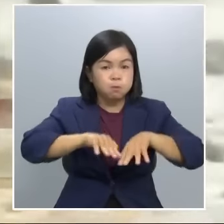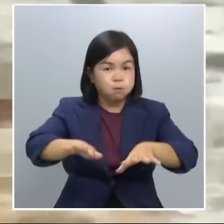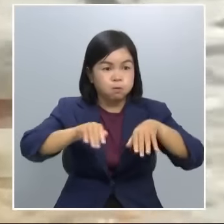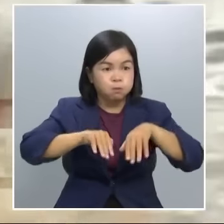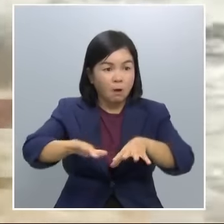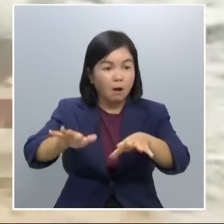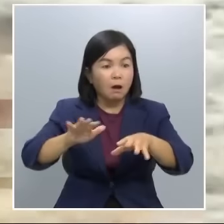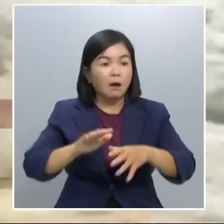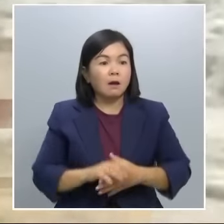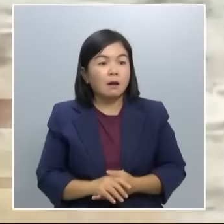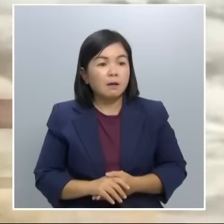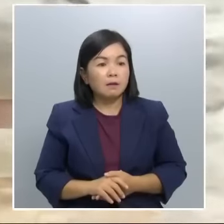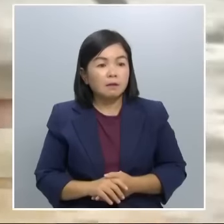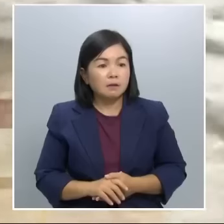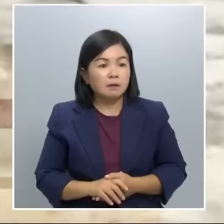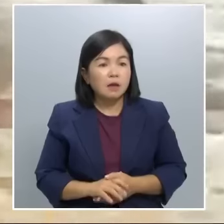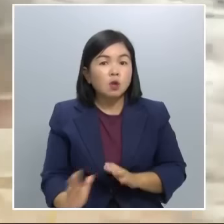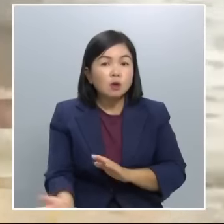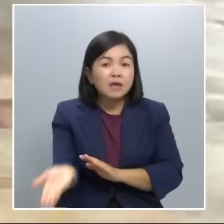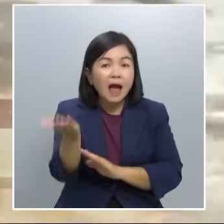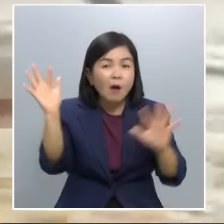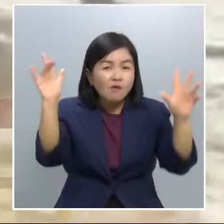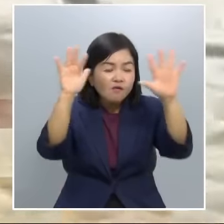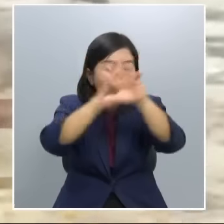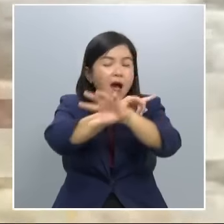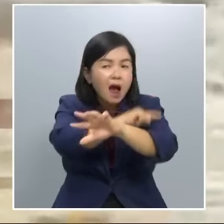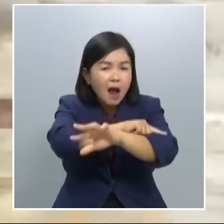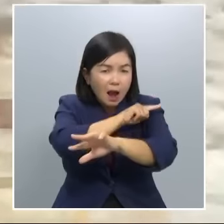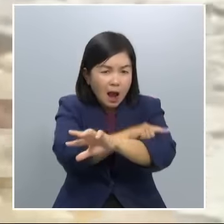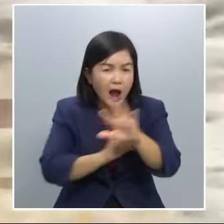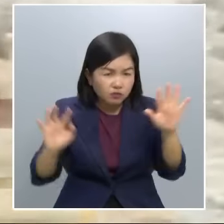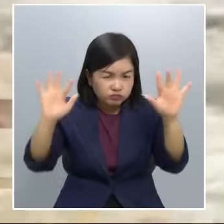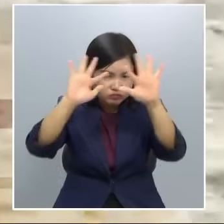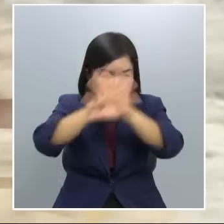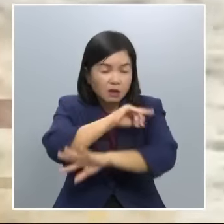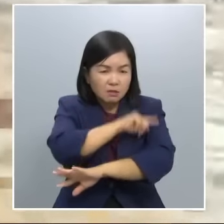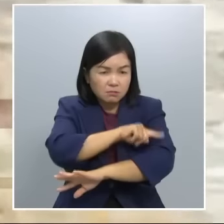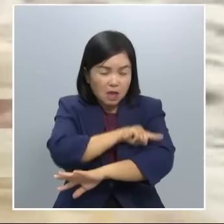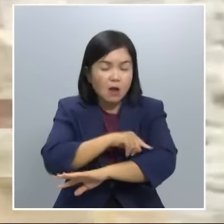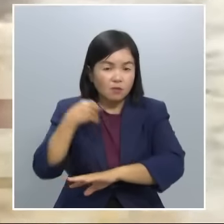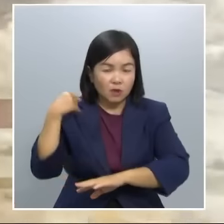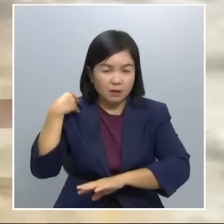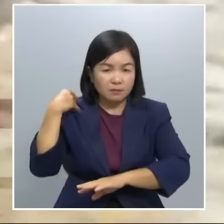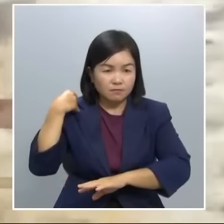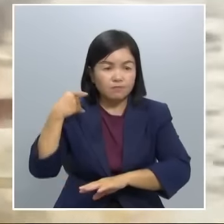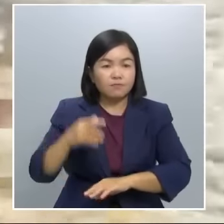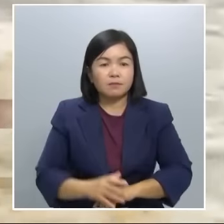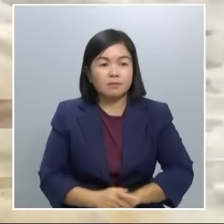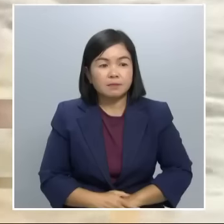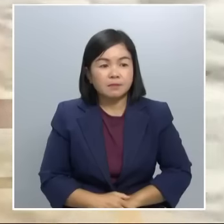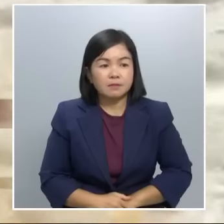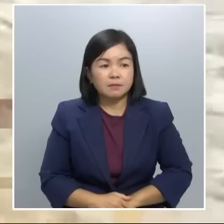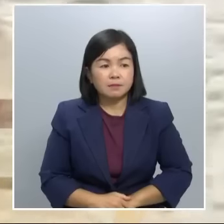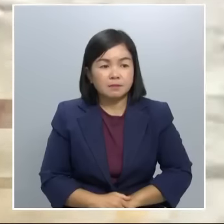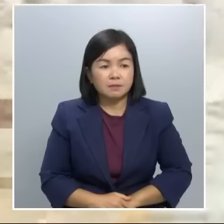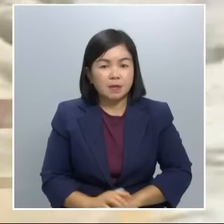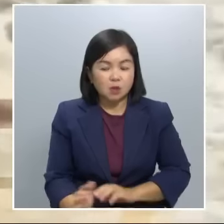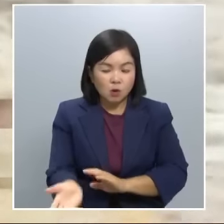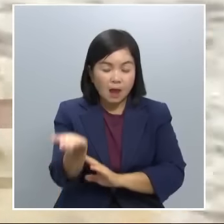หมอกมันลงจัดหมอกลงจัดตอนนี้หมอกมันล